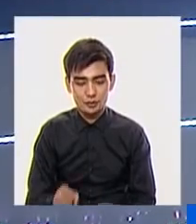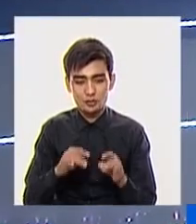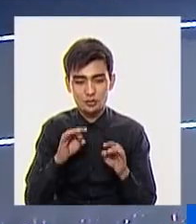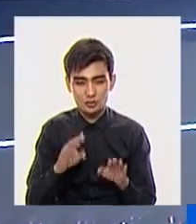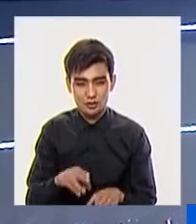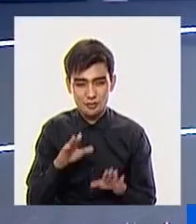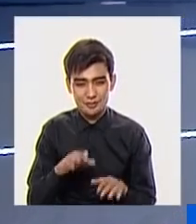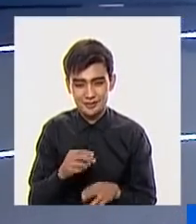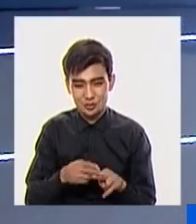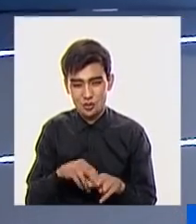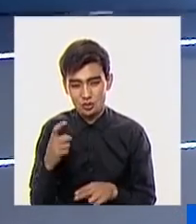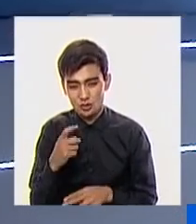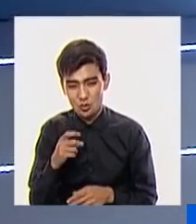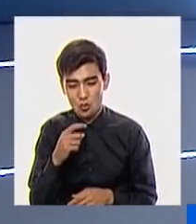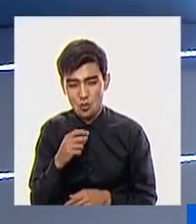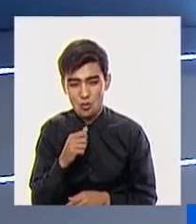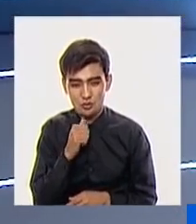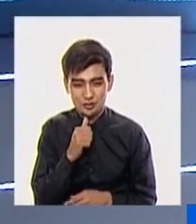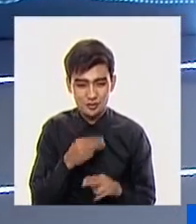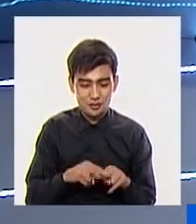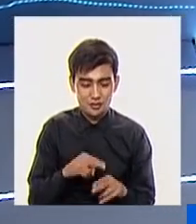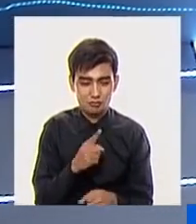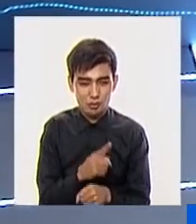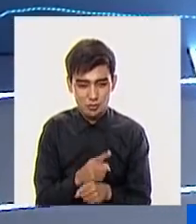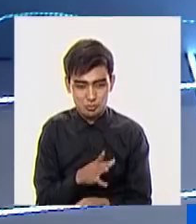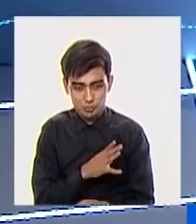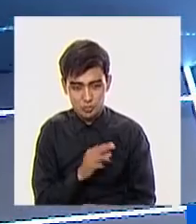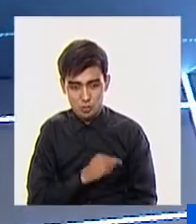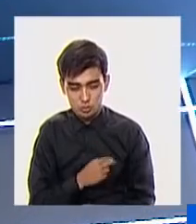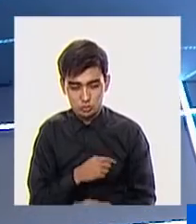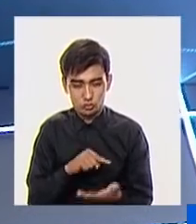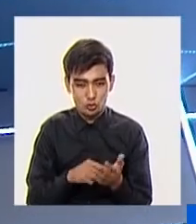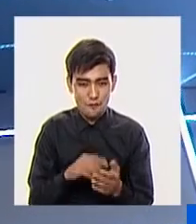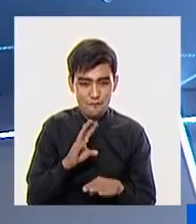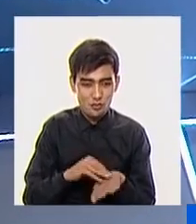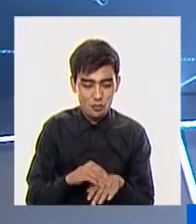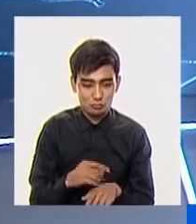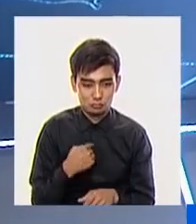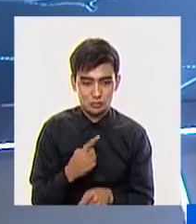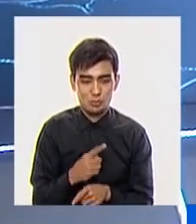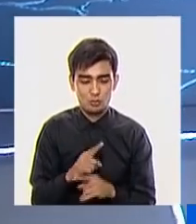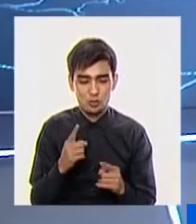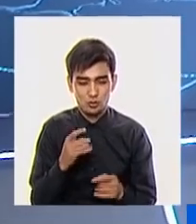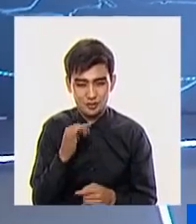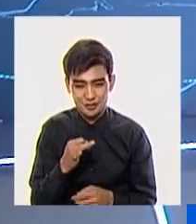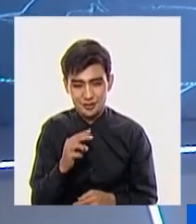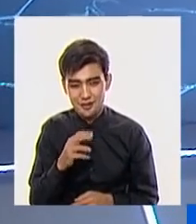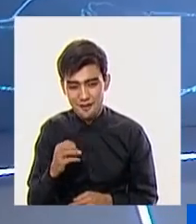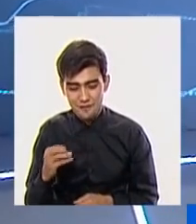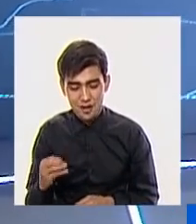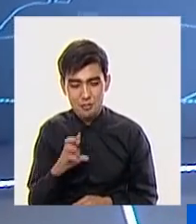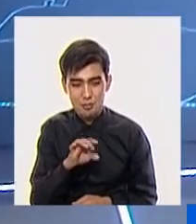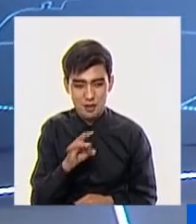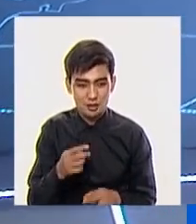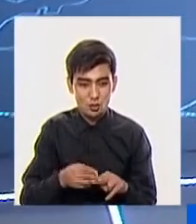Рестораторы Костанай считают незаконным запрет на работу для точек общепита по вечерам. Ограничения коснулись даже кафе и баров